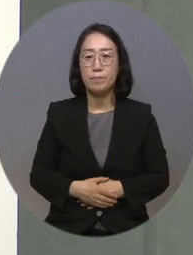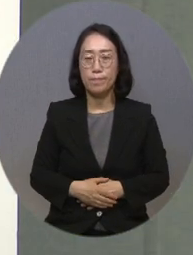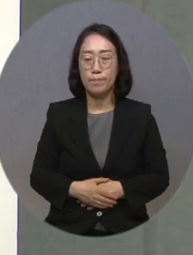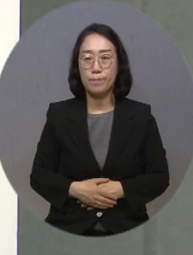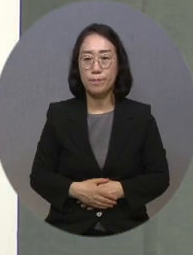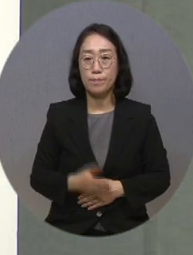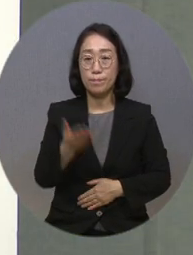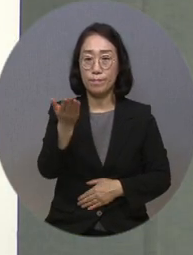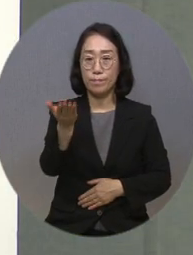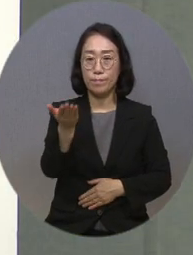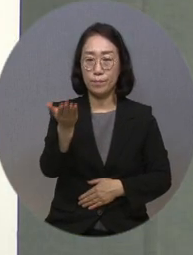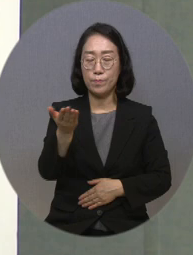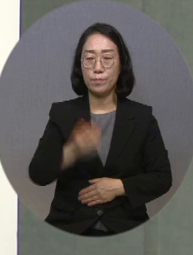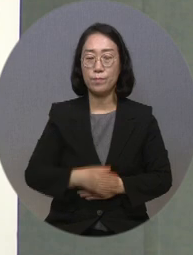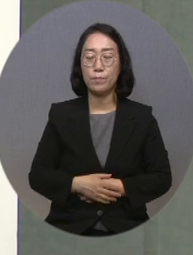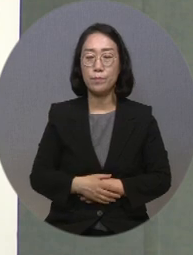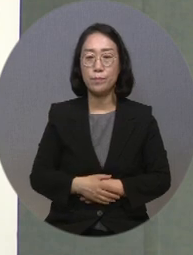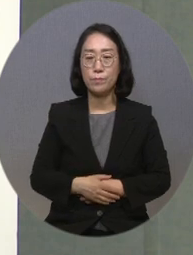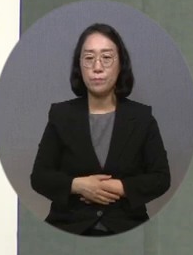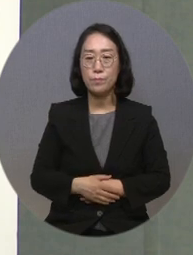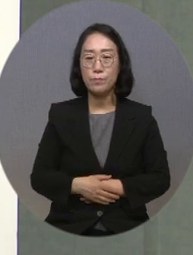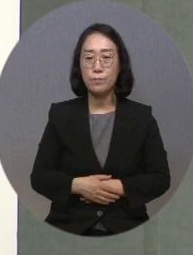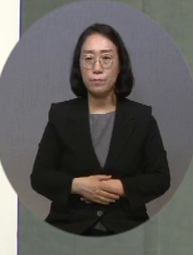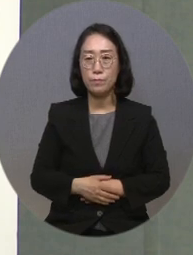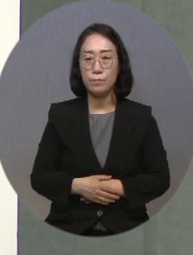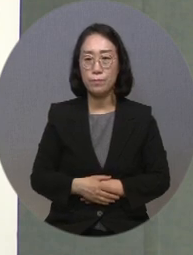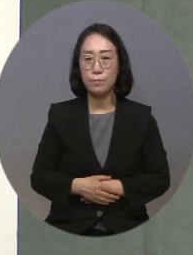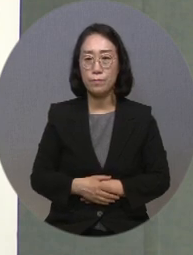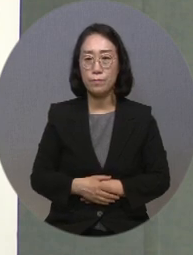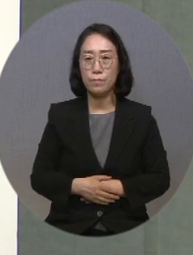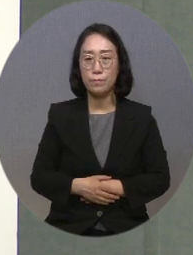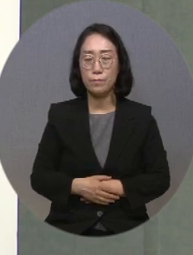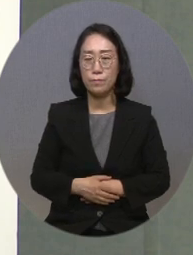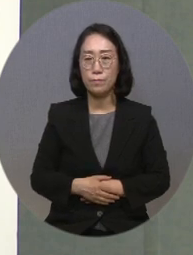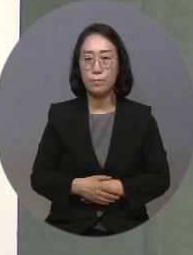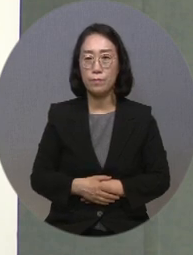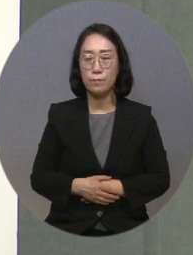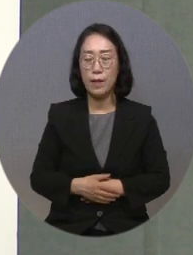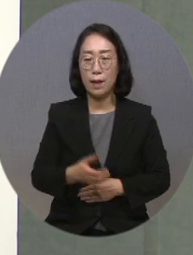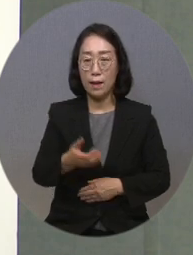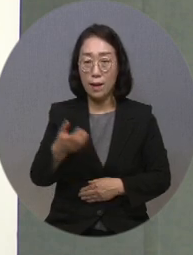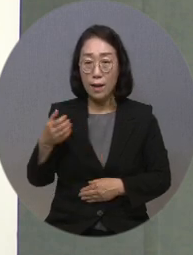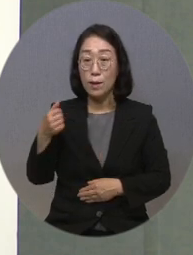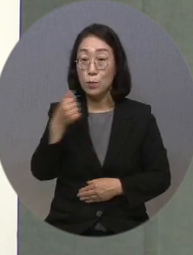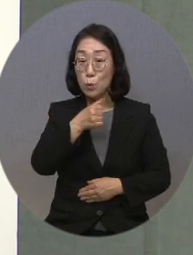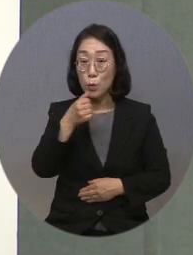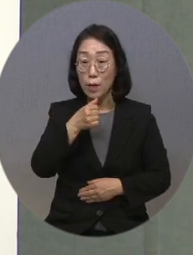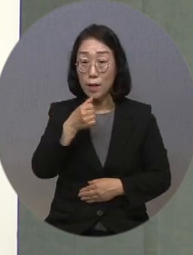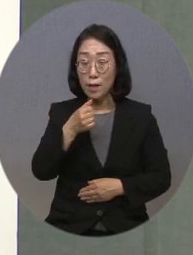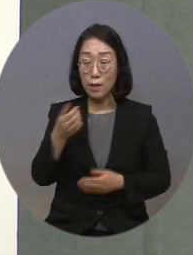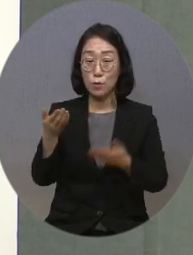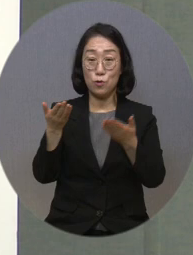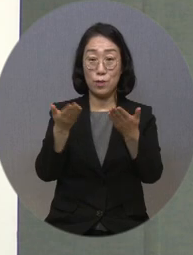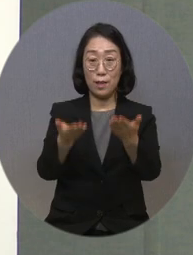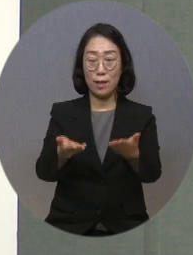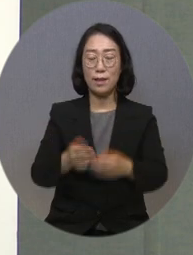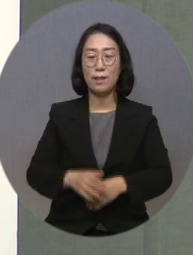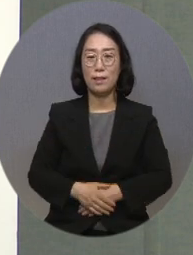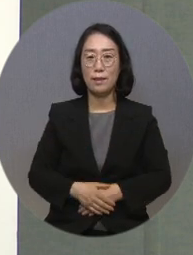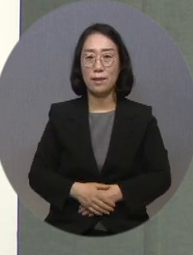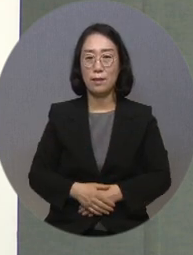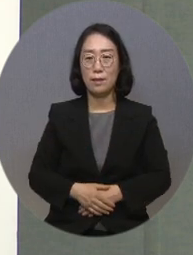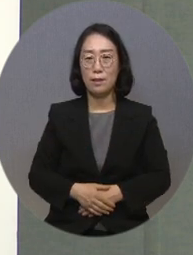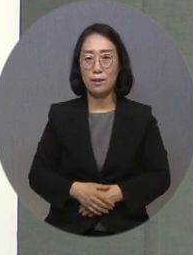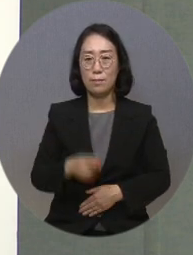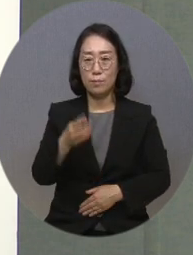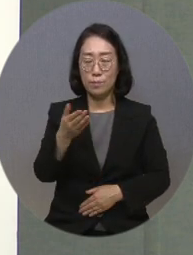정 의원께서는 제가 조금 전에도 소개를 할 때에 아주